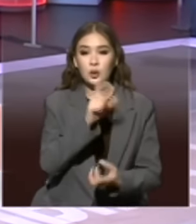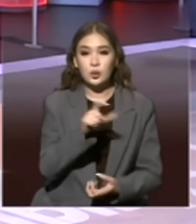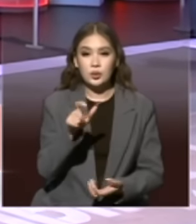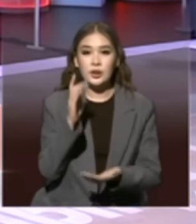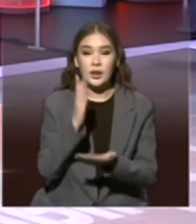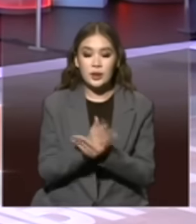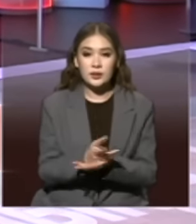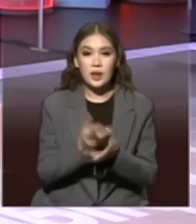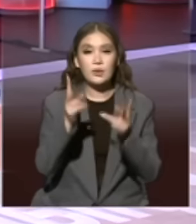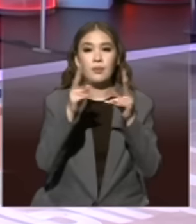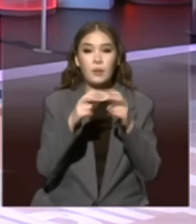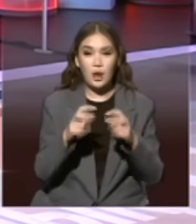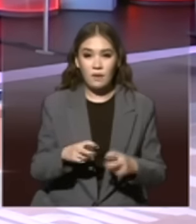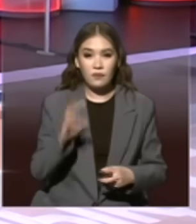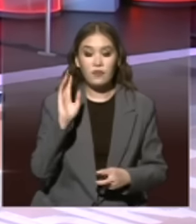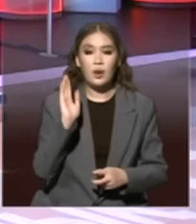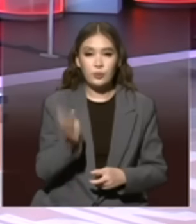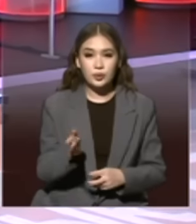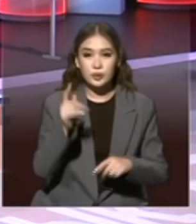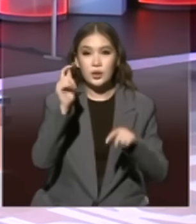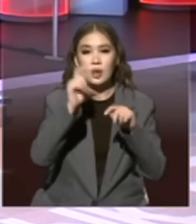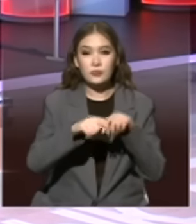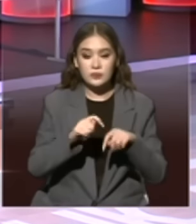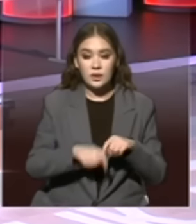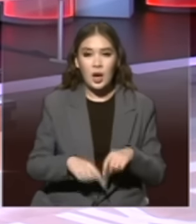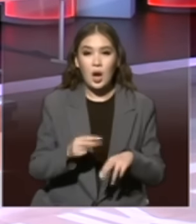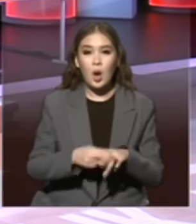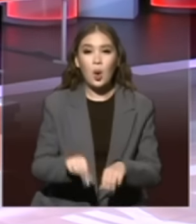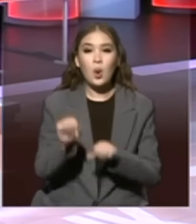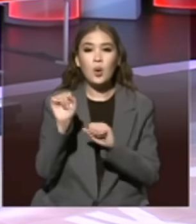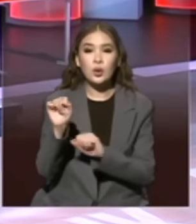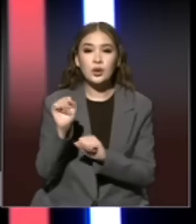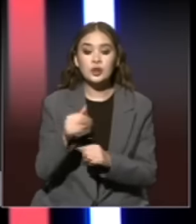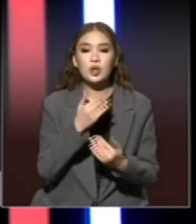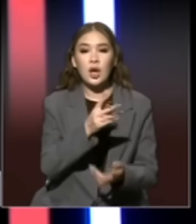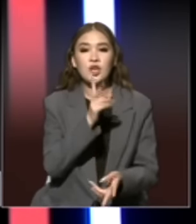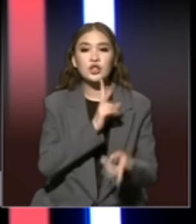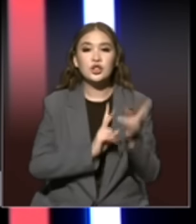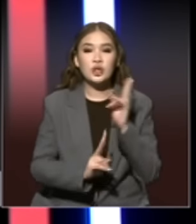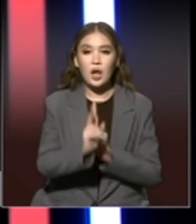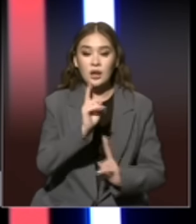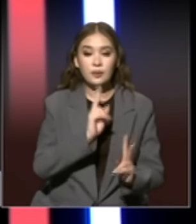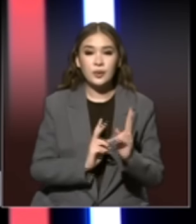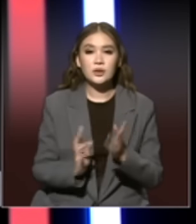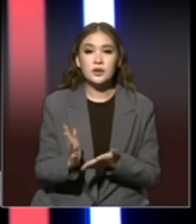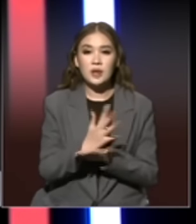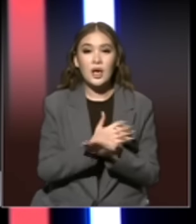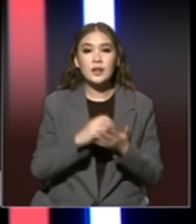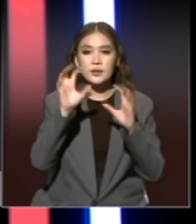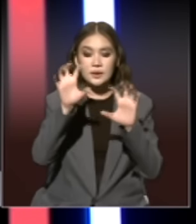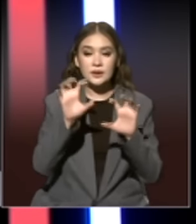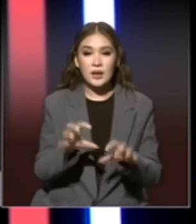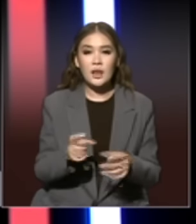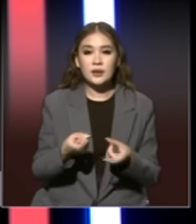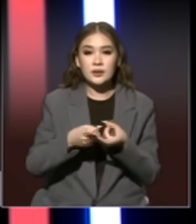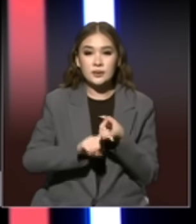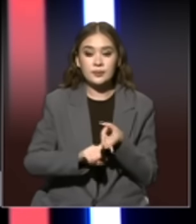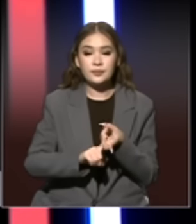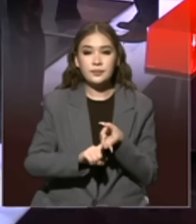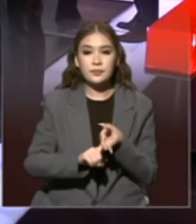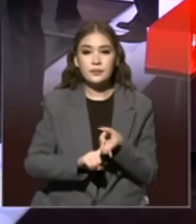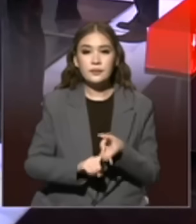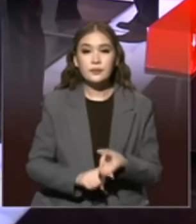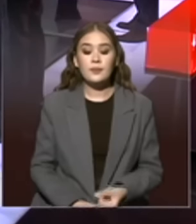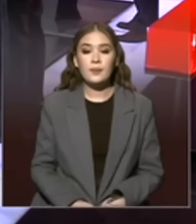қаралады, тексеріледі. Осы қорғаушының көрсеткен уәждері заң барысында